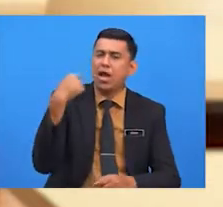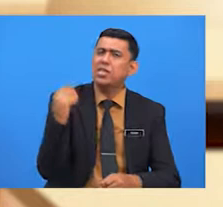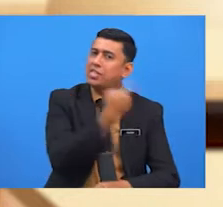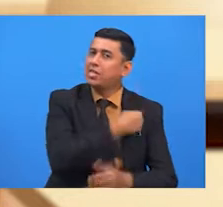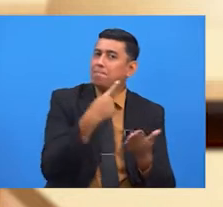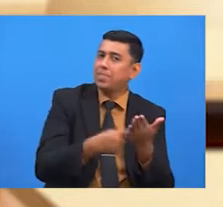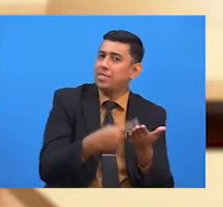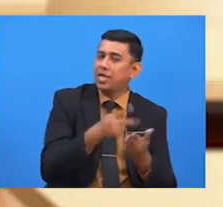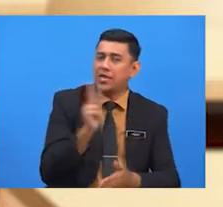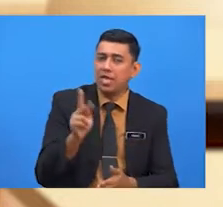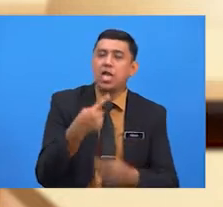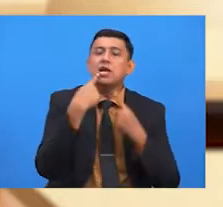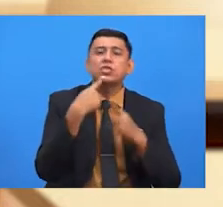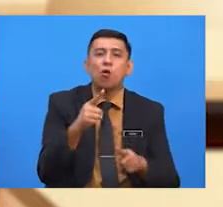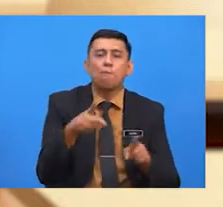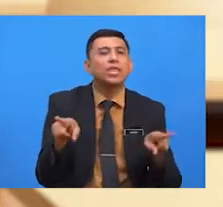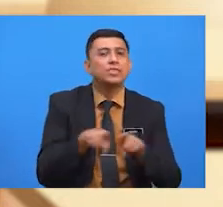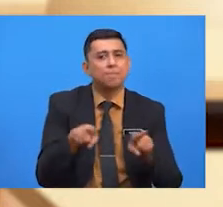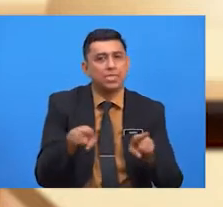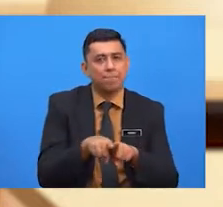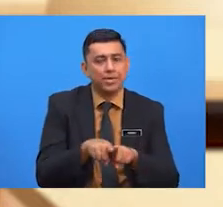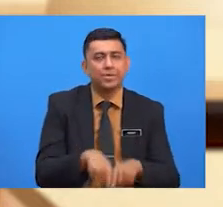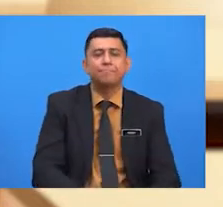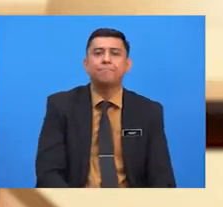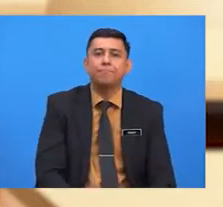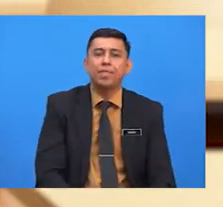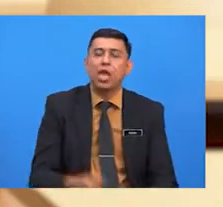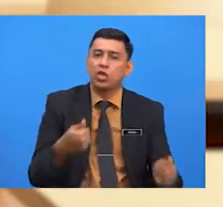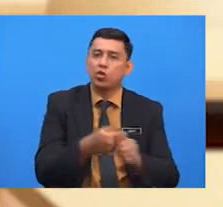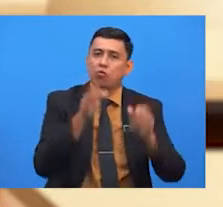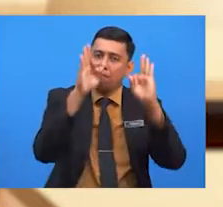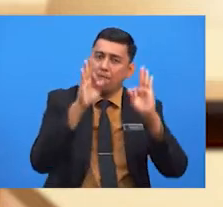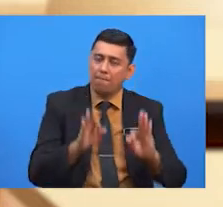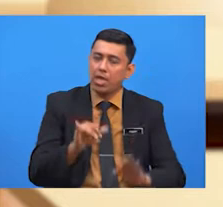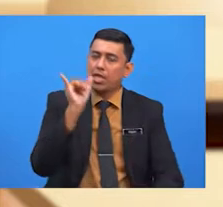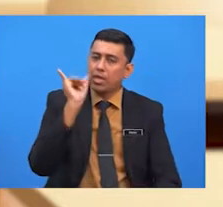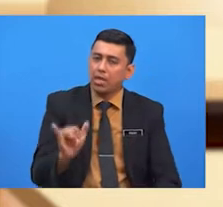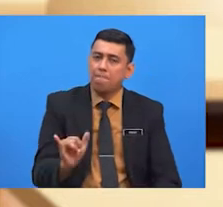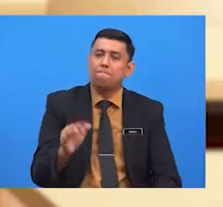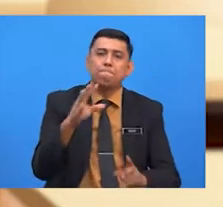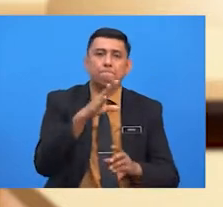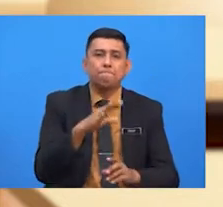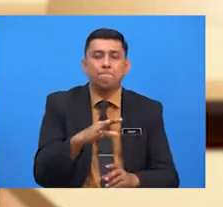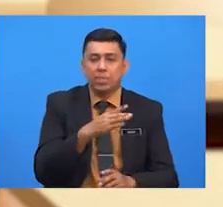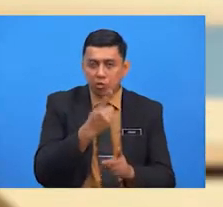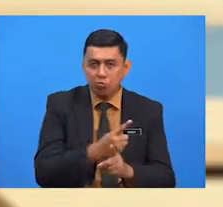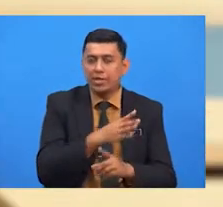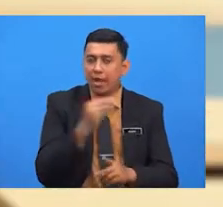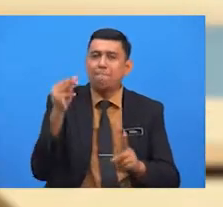bincangkan jawapan bersama-sama mengikut format dan markah yang ditetapkan.